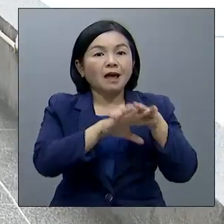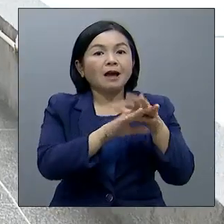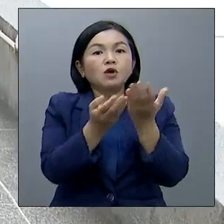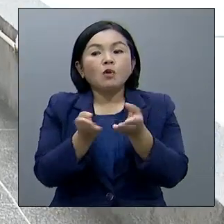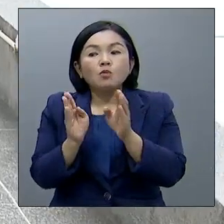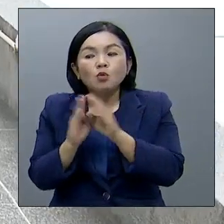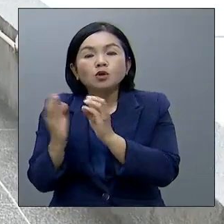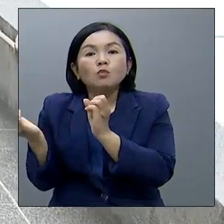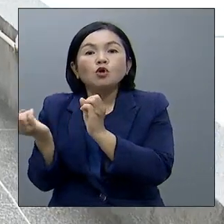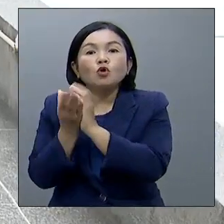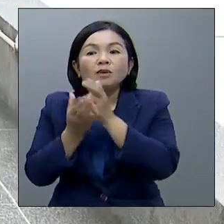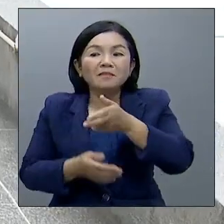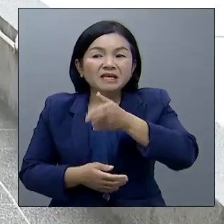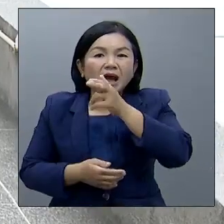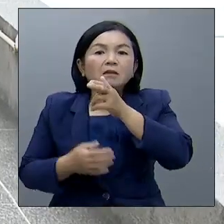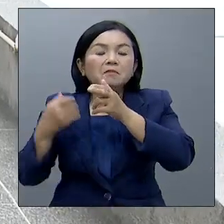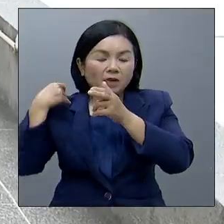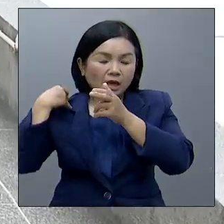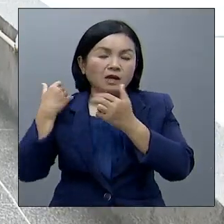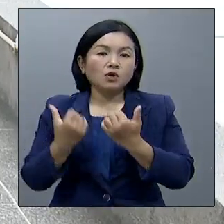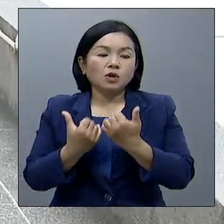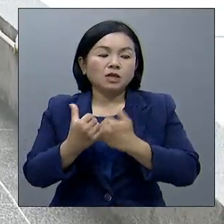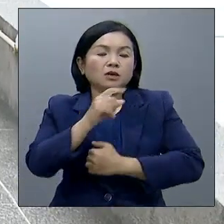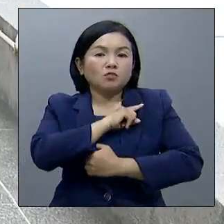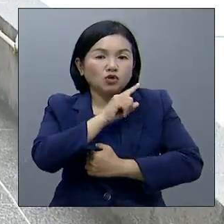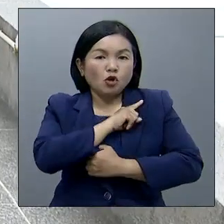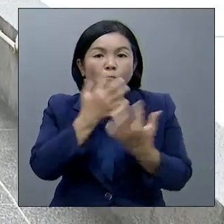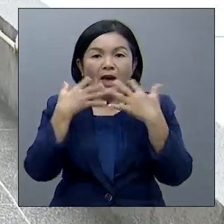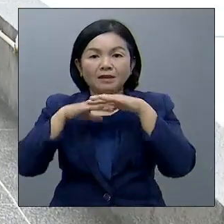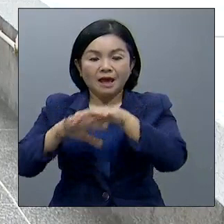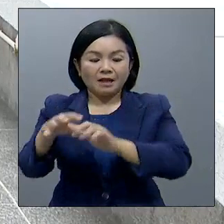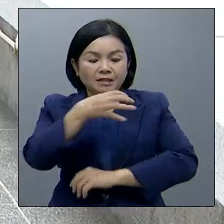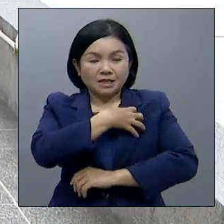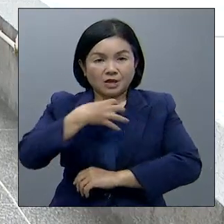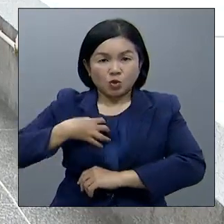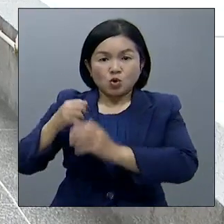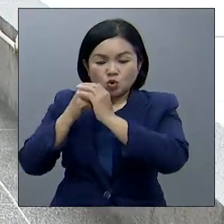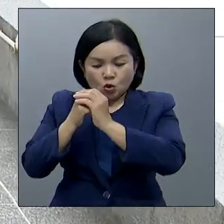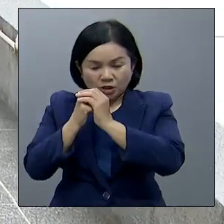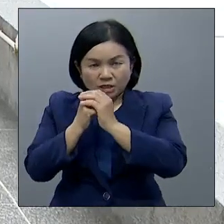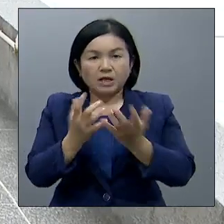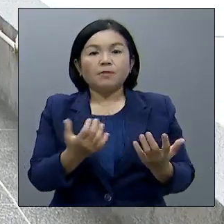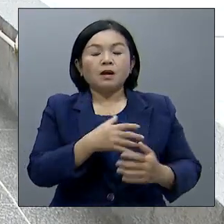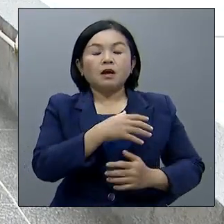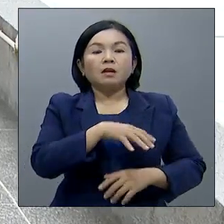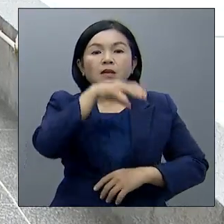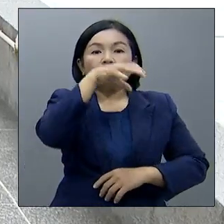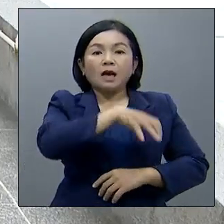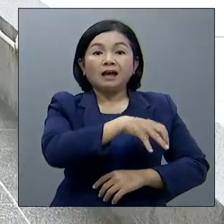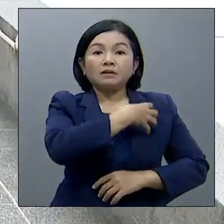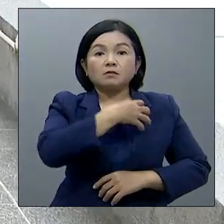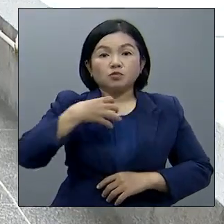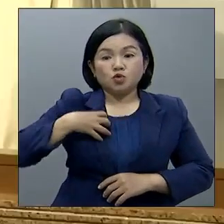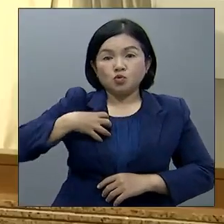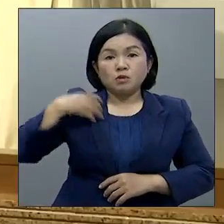ของผู้ที่ได้รับผลกระทบรวมถึงทำหน้าที่ประสานกับสถานเอกอัครราชทูตของจีนและเมียนมาซึ่งมีผู้เสียชีวิตจากเหตุการณ์นี้ด้วย